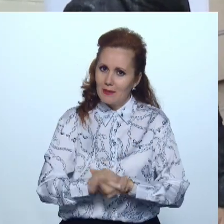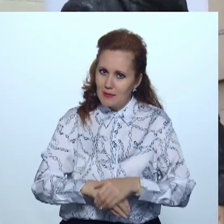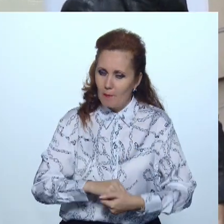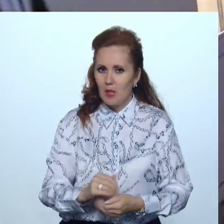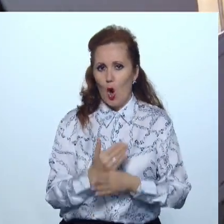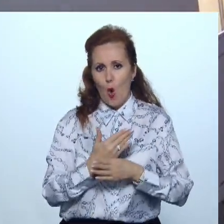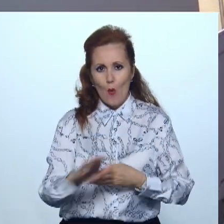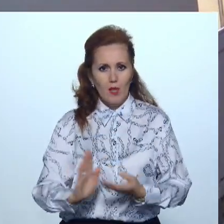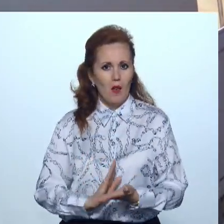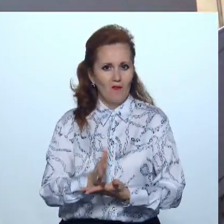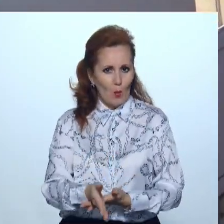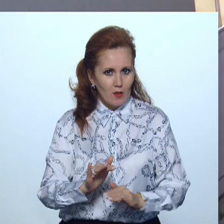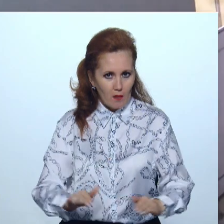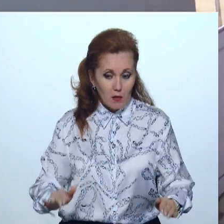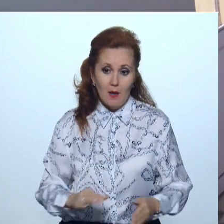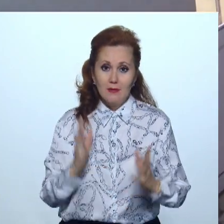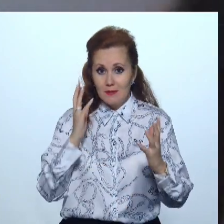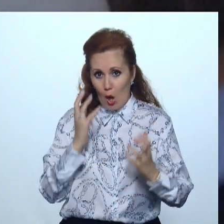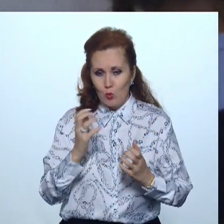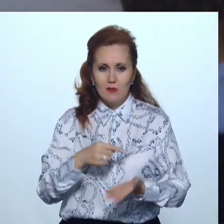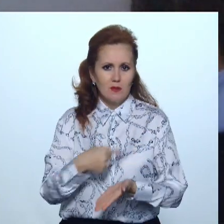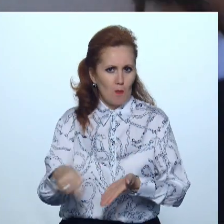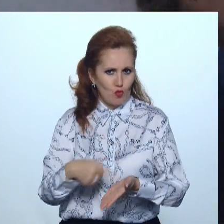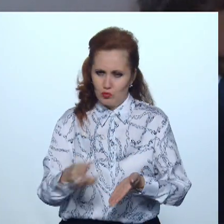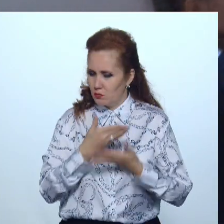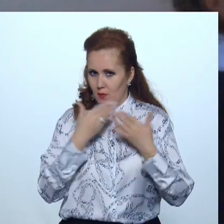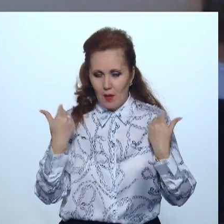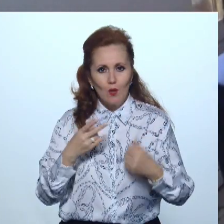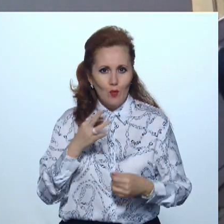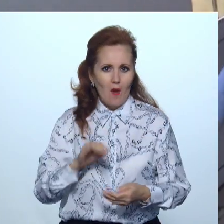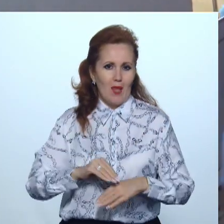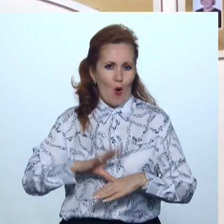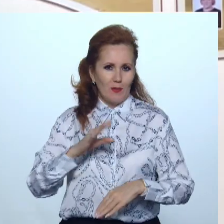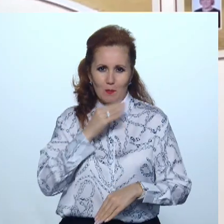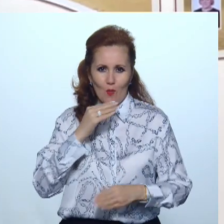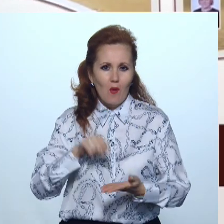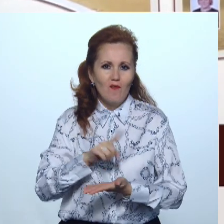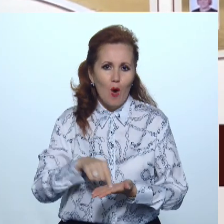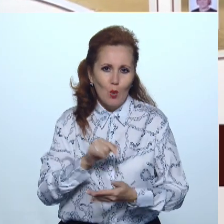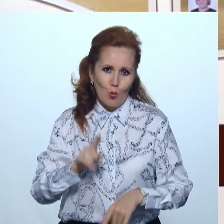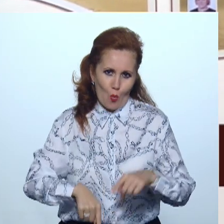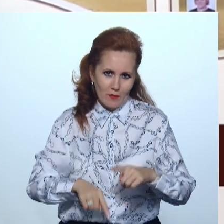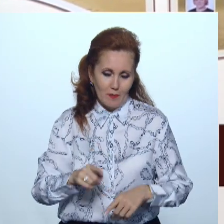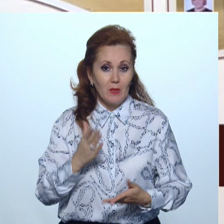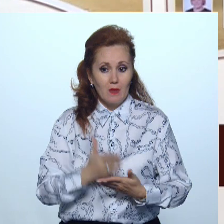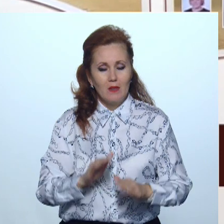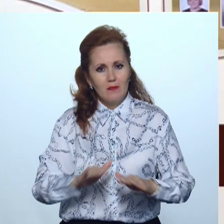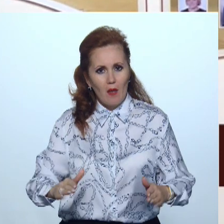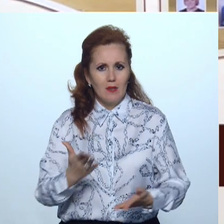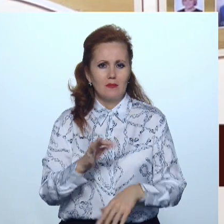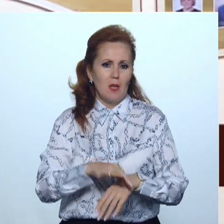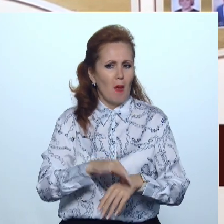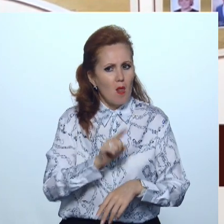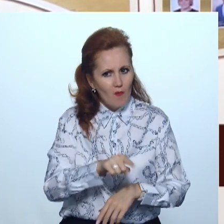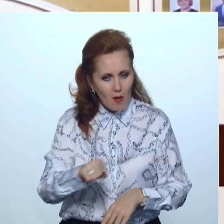детей. Серьезных нареканий у экспертов пока нет, но зато много вопросов накопилось у родителей. Безусловно, есть дети, которые имеют какие-то